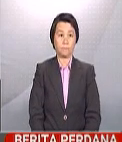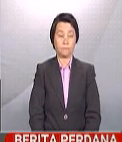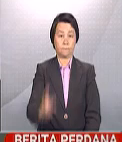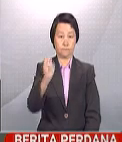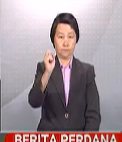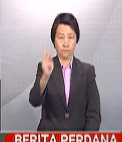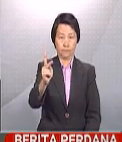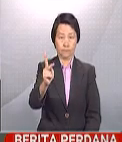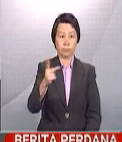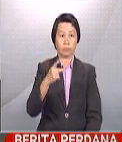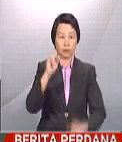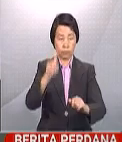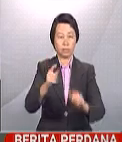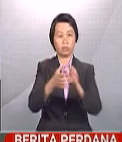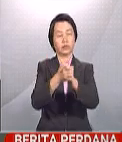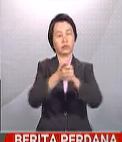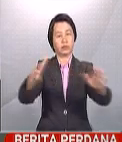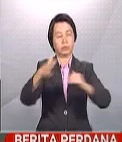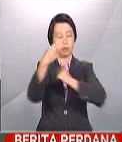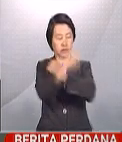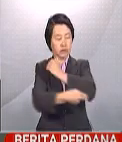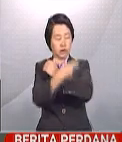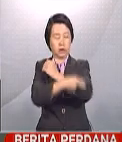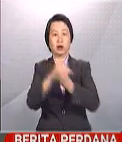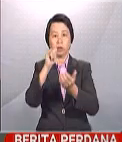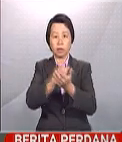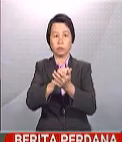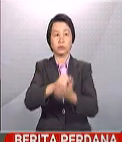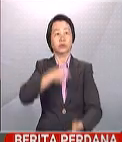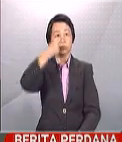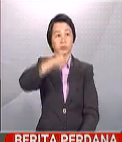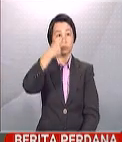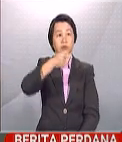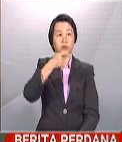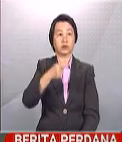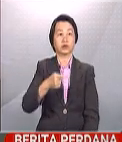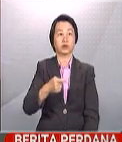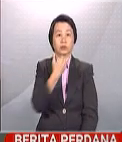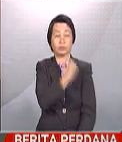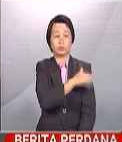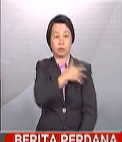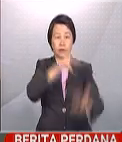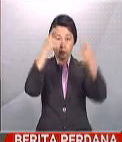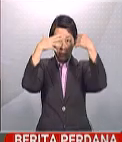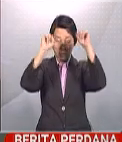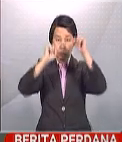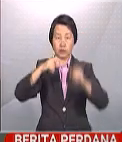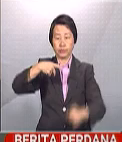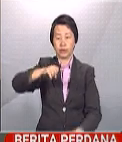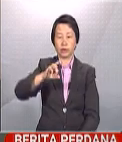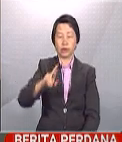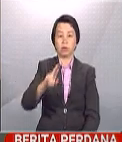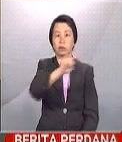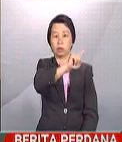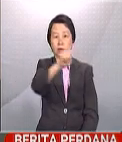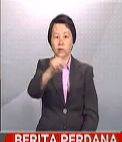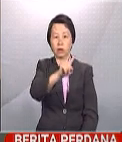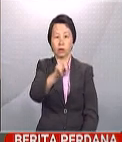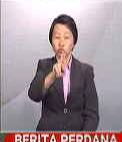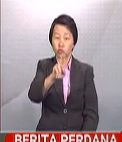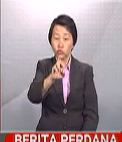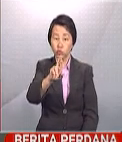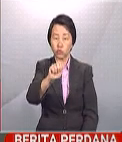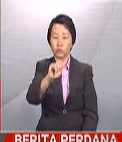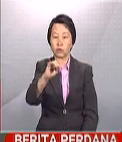Baik, kita perlu selamatkan negara. Itu apa yang dizahirkan oleh bekas naib Presiden PKR Zuraidah Kamarudin yang